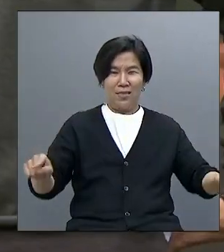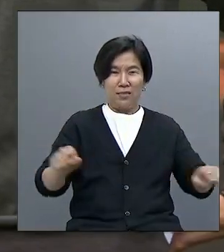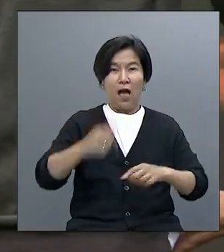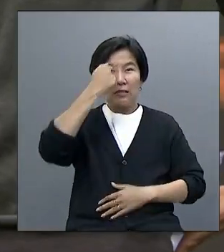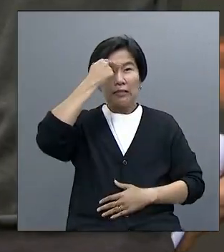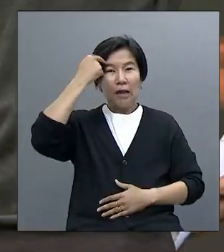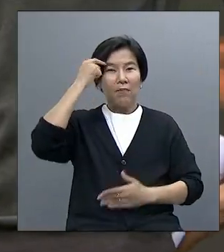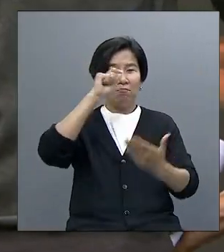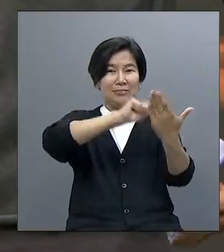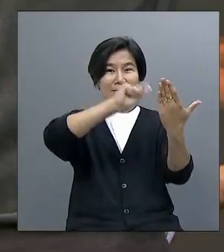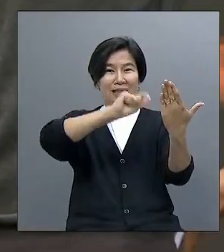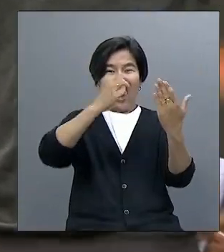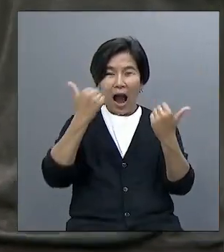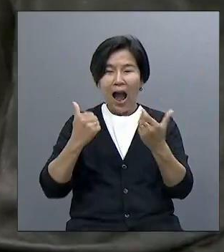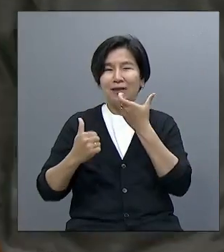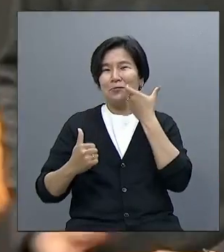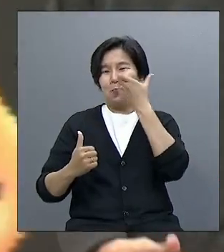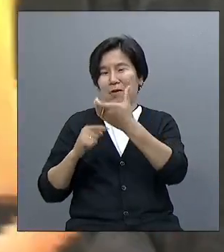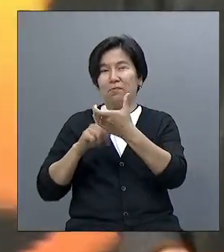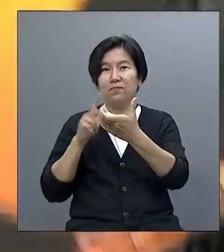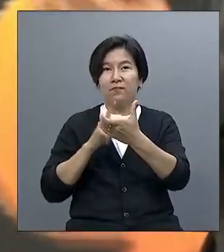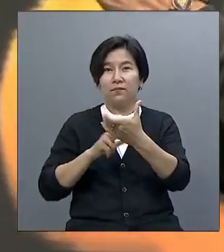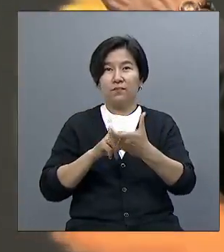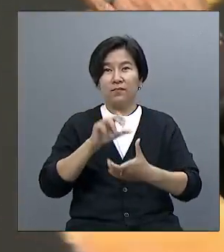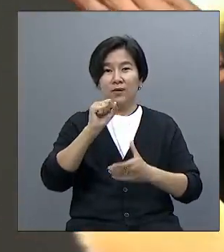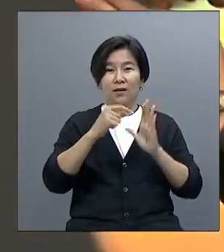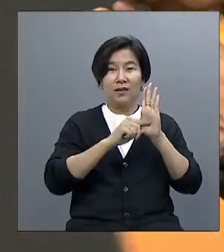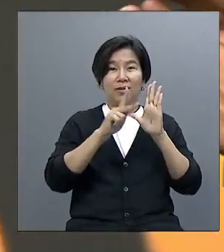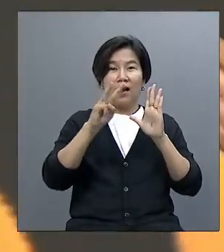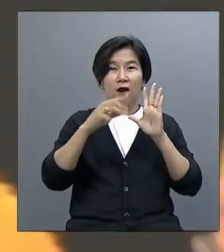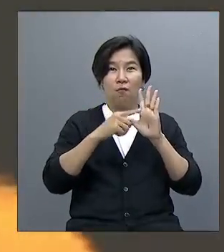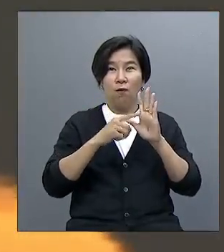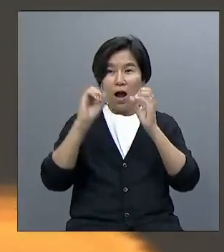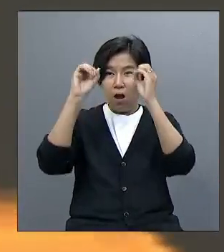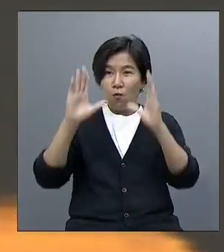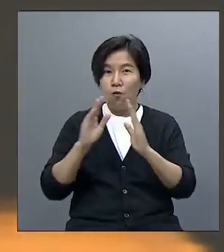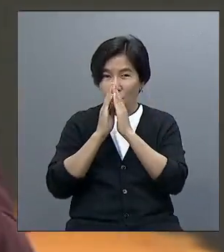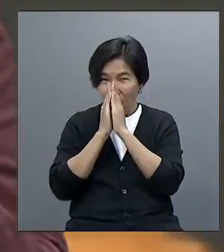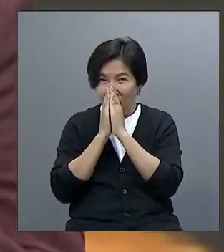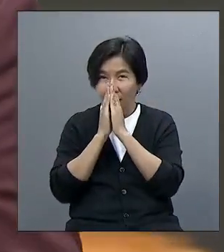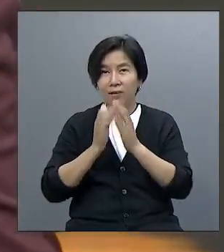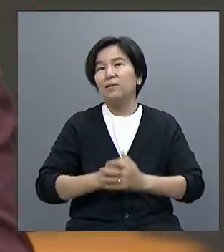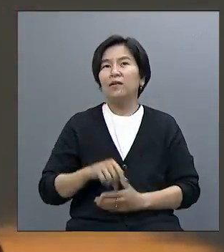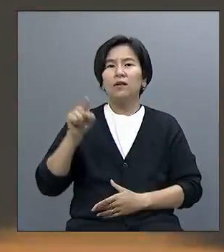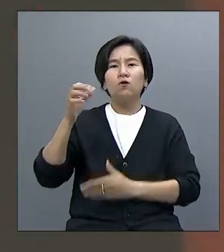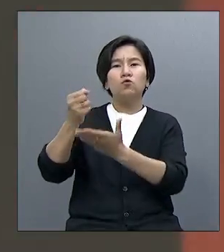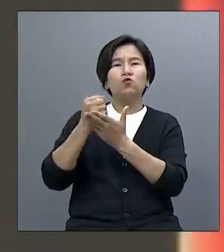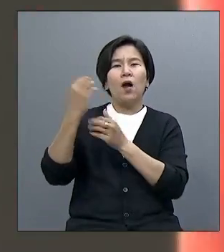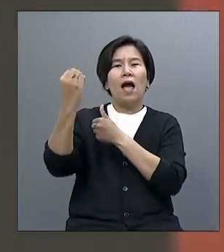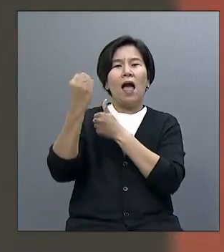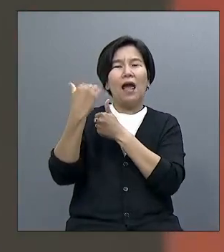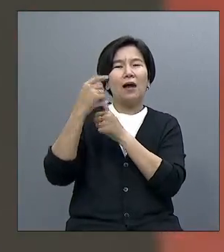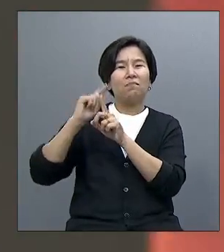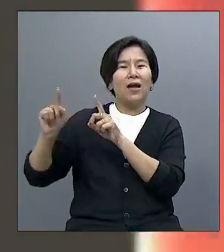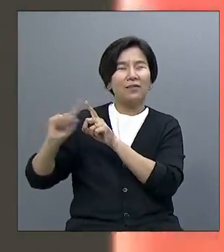ไฮเทคขึ้นมาครับเชิญครับอาจารย์ฮะ สักวายอกรไหว้ครูแปะ โอ้สาธุ ผู้ชี้แนะเบื้องหลังทั้งศาสตร์ศิล